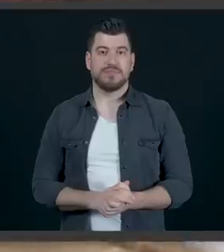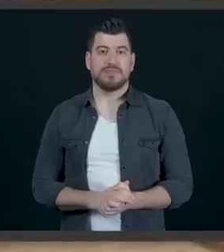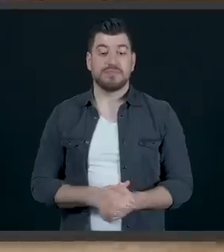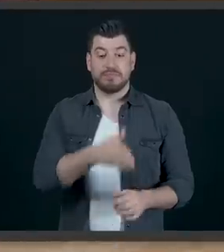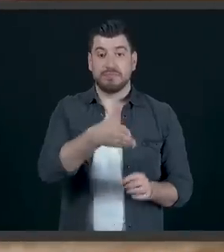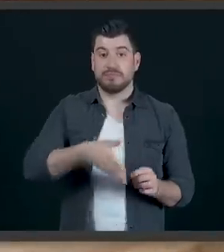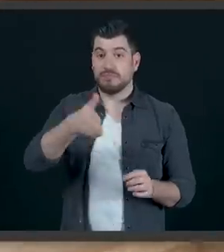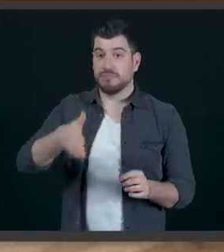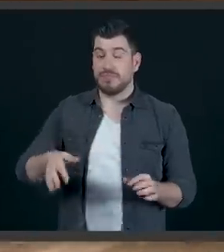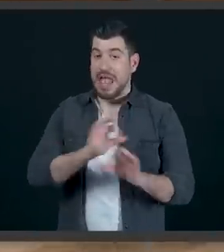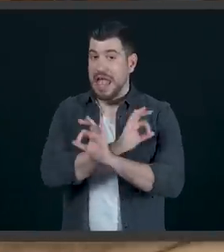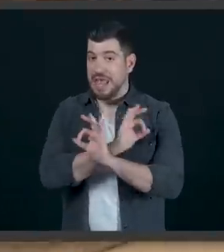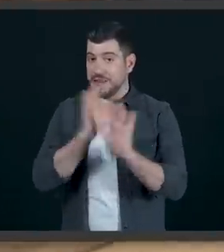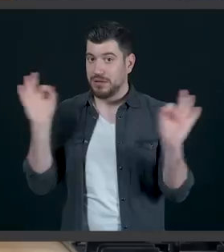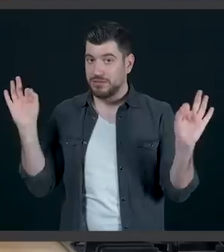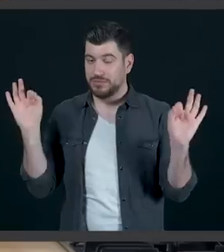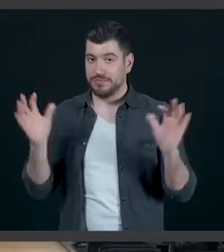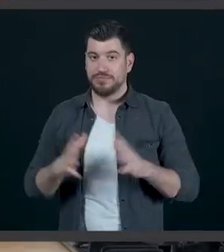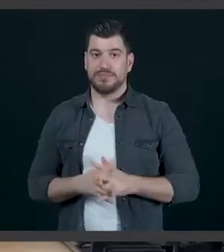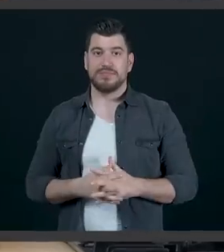Οι μπάρες μας είναι έτοιμες.